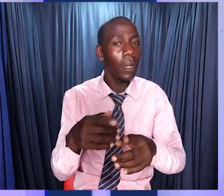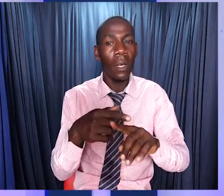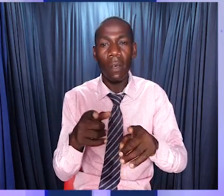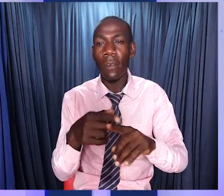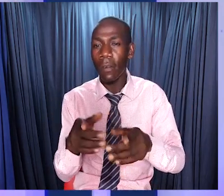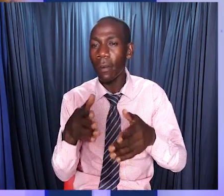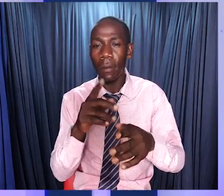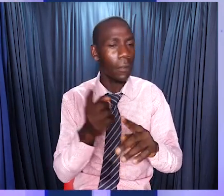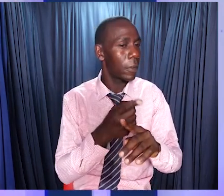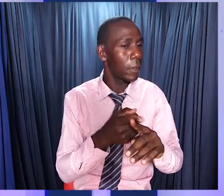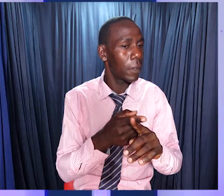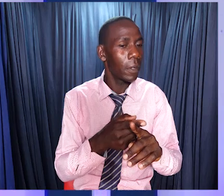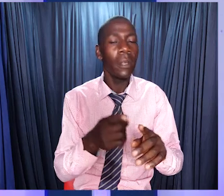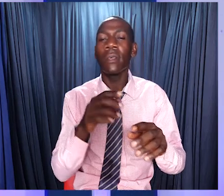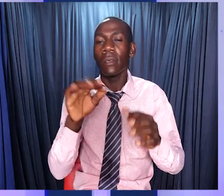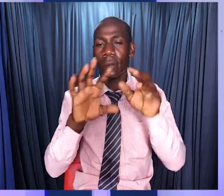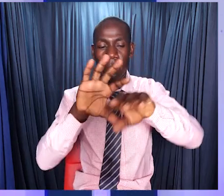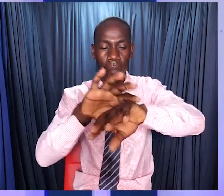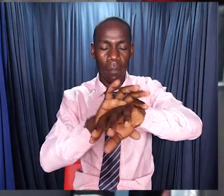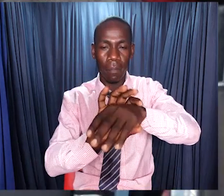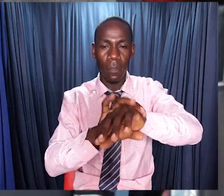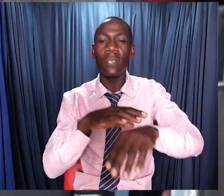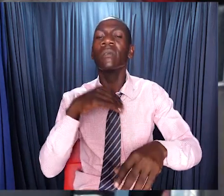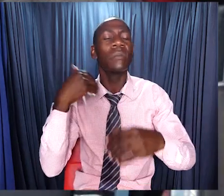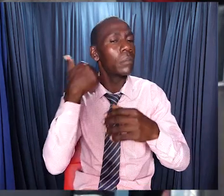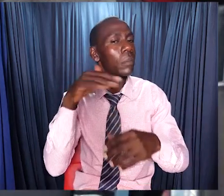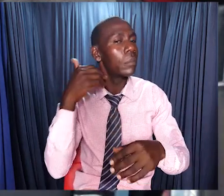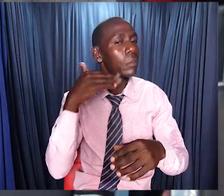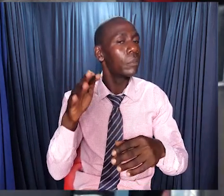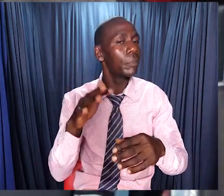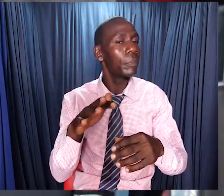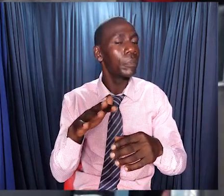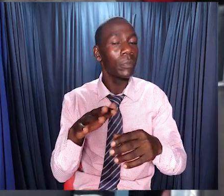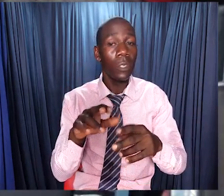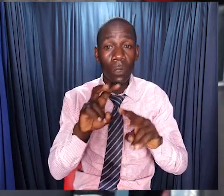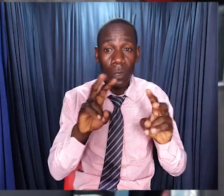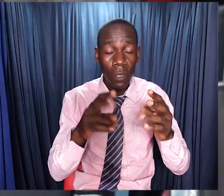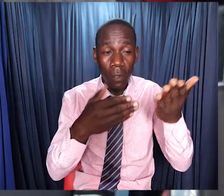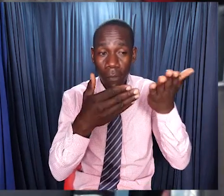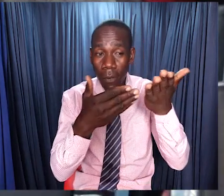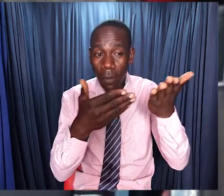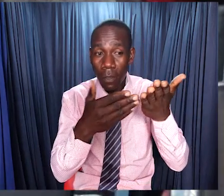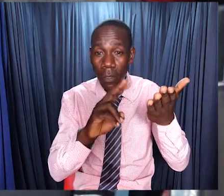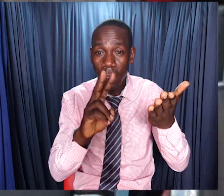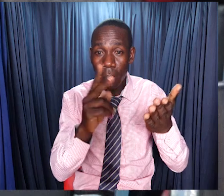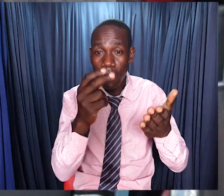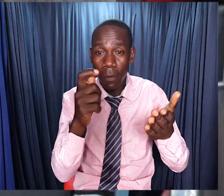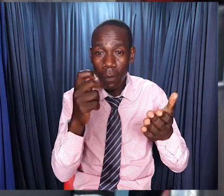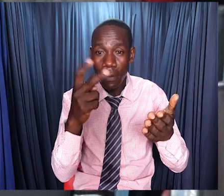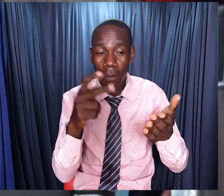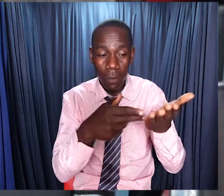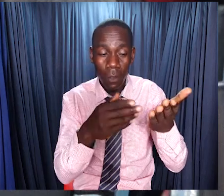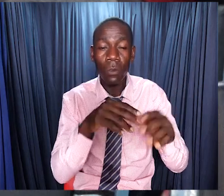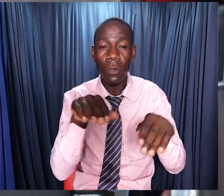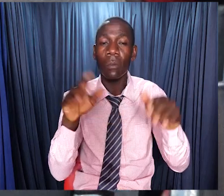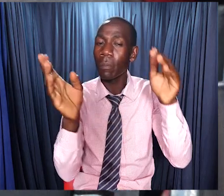uovu. All kind of lies. Baulevi. Drunkenness. Bakuchukiana. Hating one another. Ukiangalia sinema walifanya kila chafu. When you look at that cinema, they committed